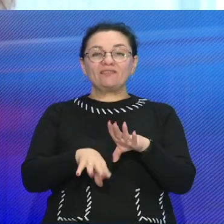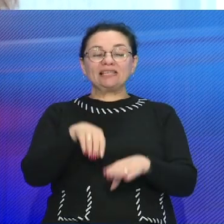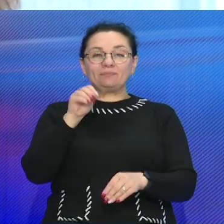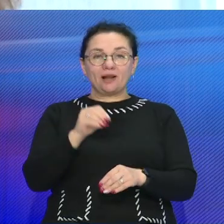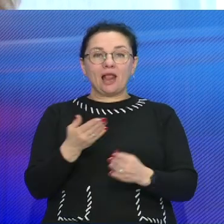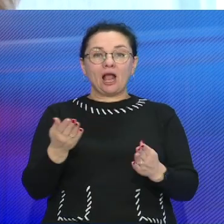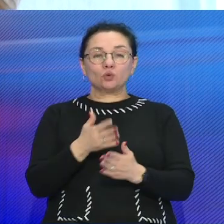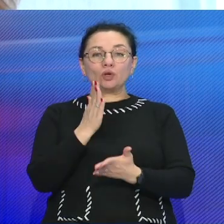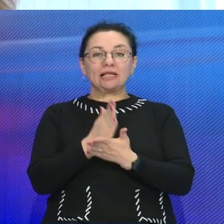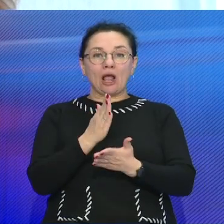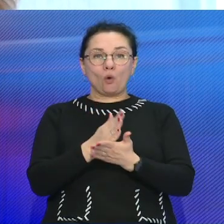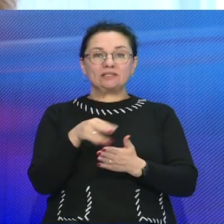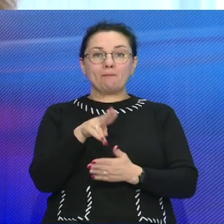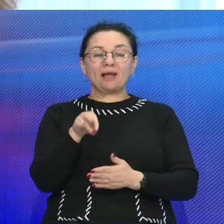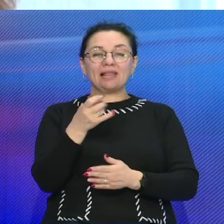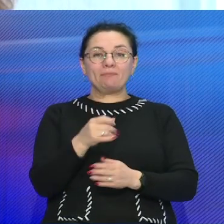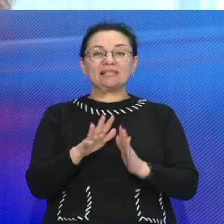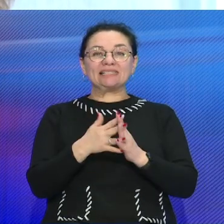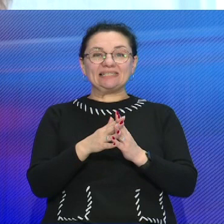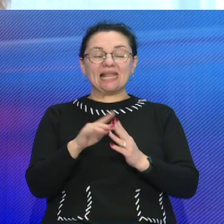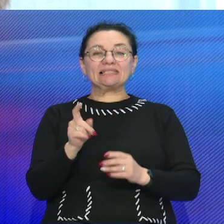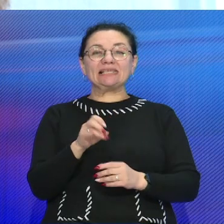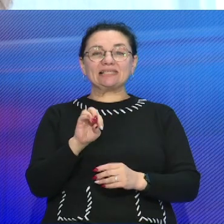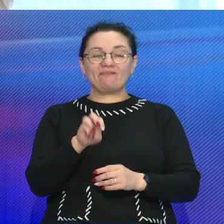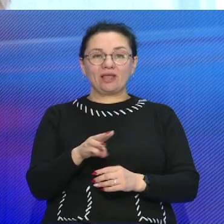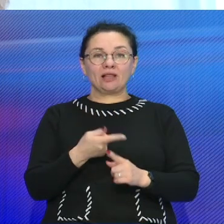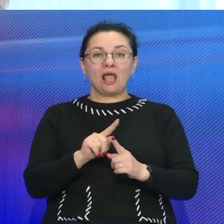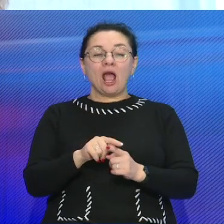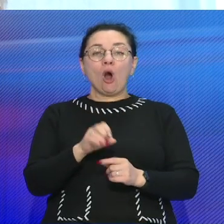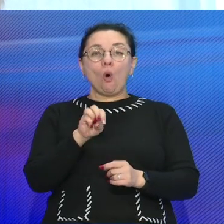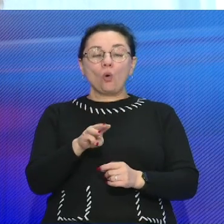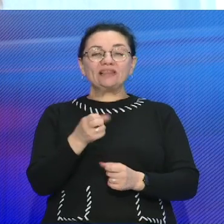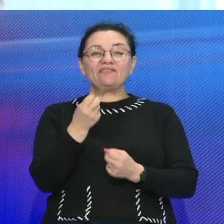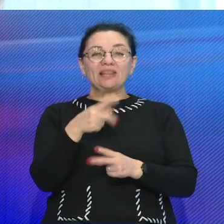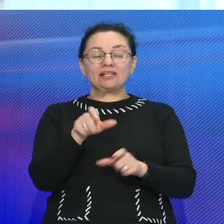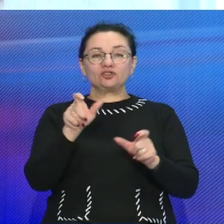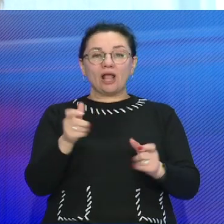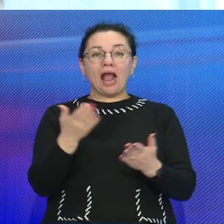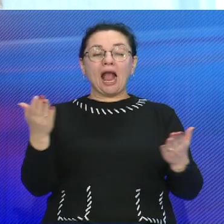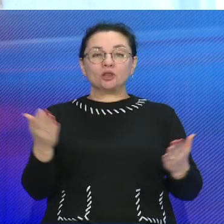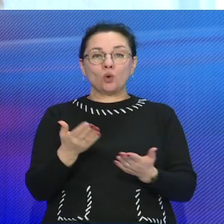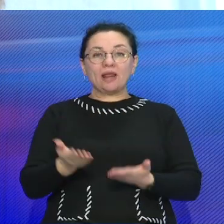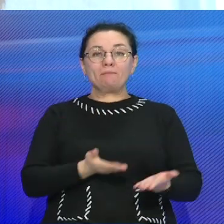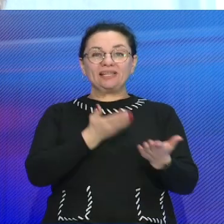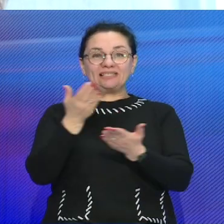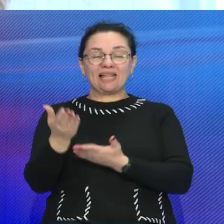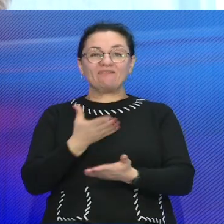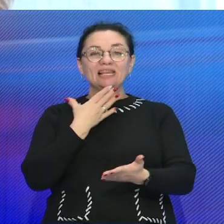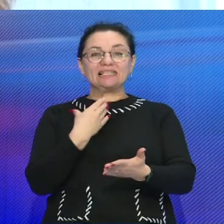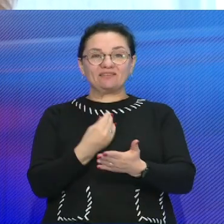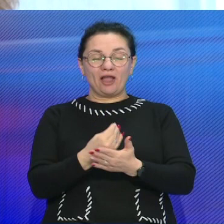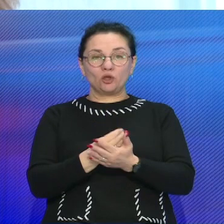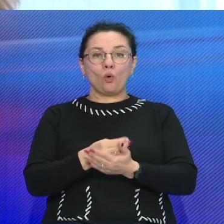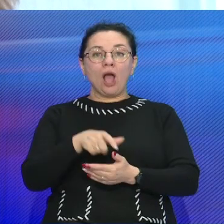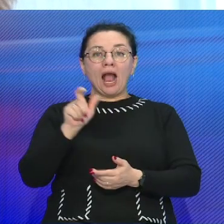сельском совете. На сегодняшний день в нашу комиссию поданы документы от 12 граждан, которые выдвинули свои кандидатуры в качестве кандидатов в